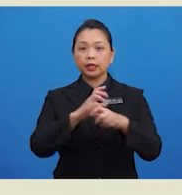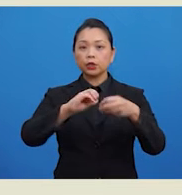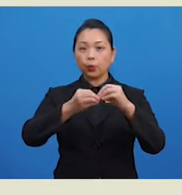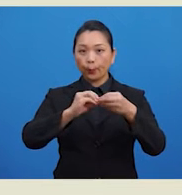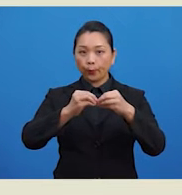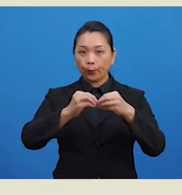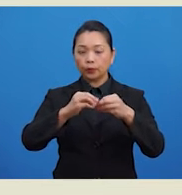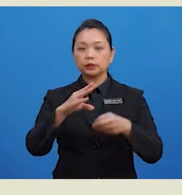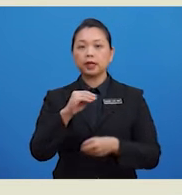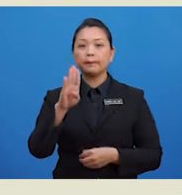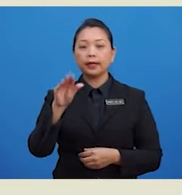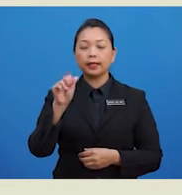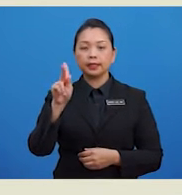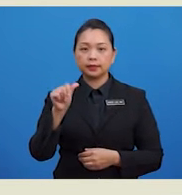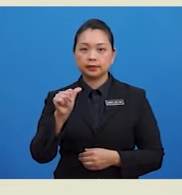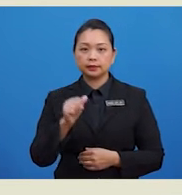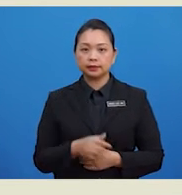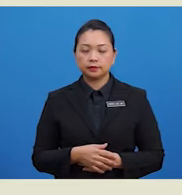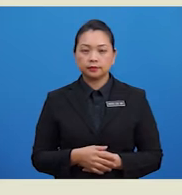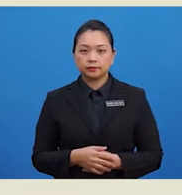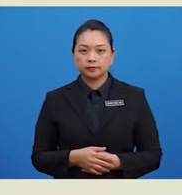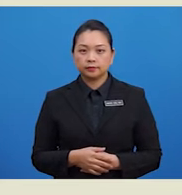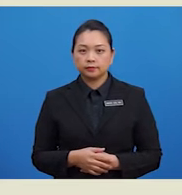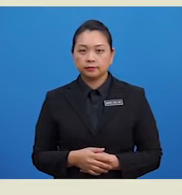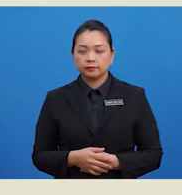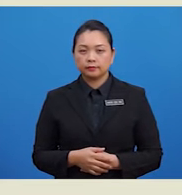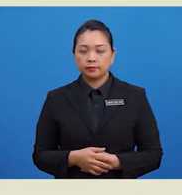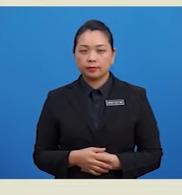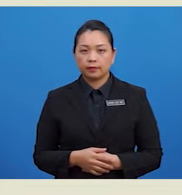reban dan bakal ternakan ayam tersebut.